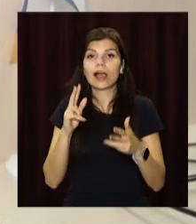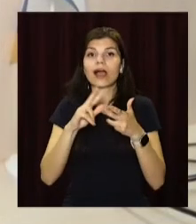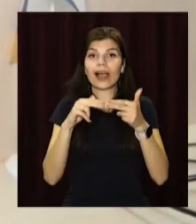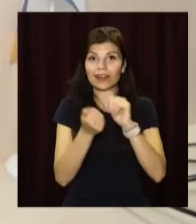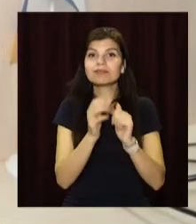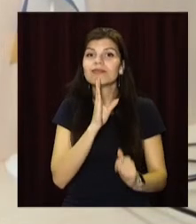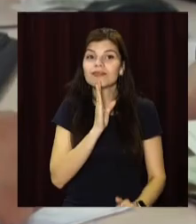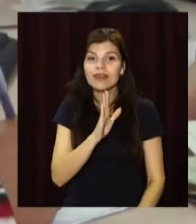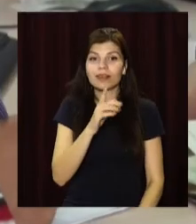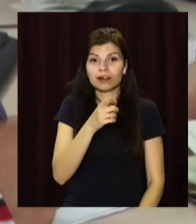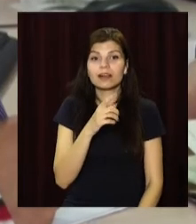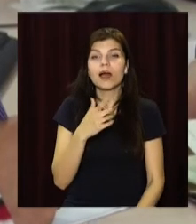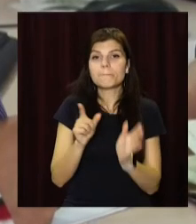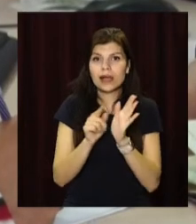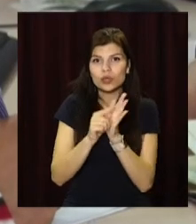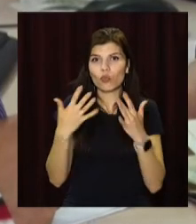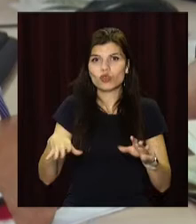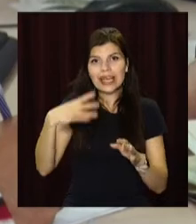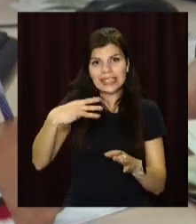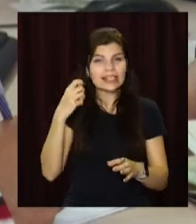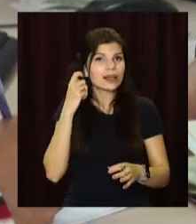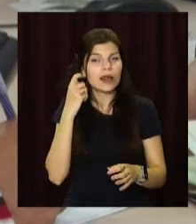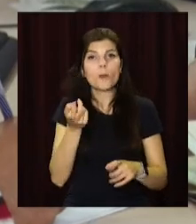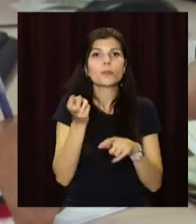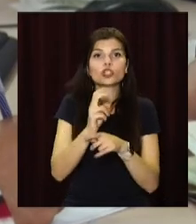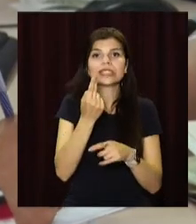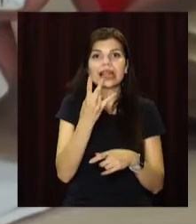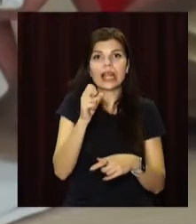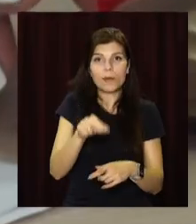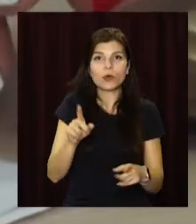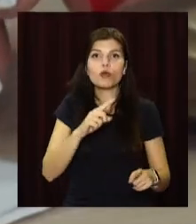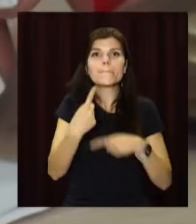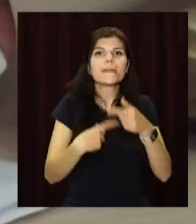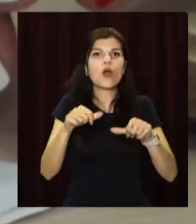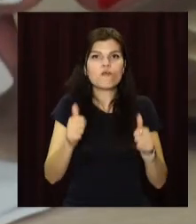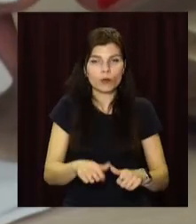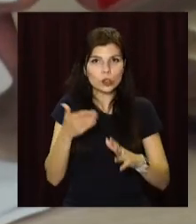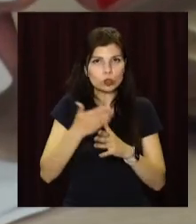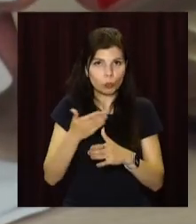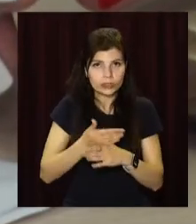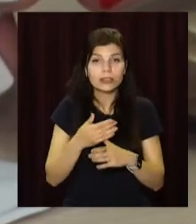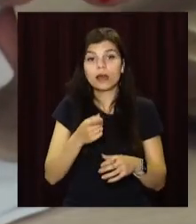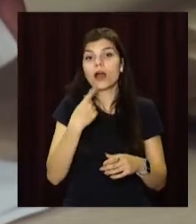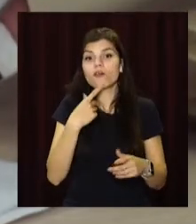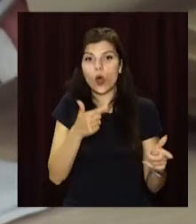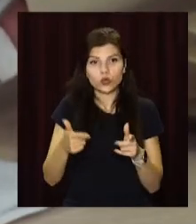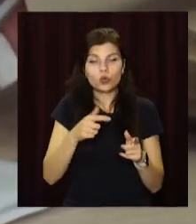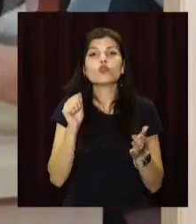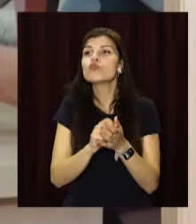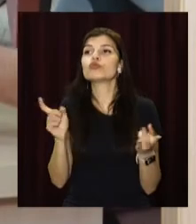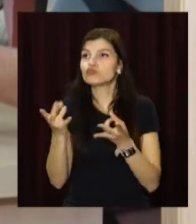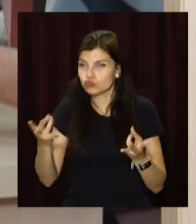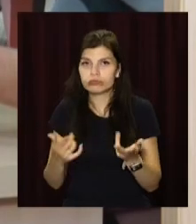Кам'янчанка Валентина Павлівна на пенсії вже понад 30 років. Прийшла до ЦНАПу, щоб переоформити субсидію. Задля цього підготувала